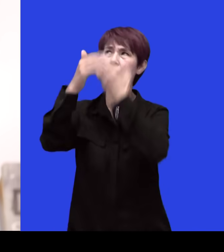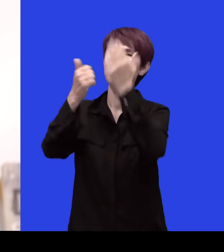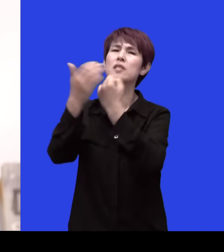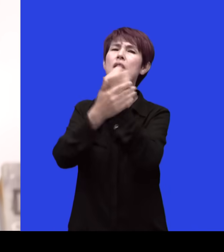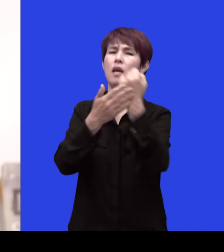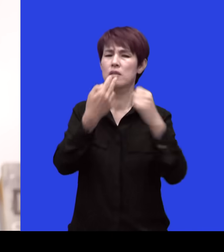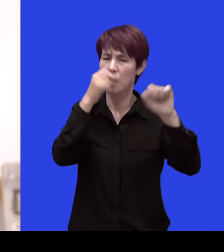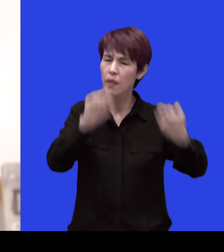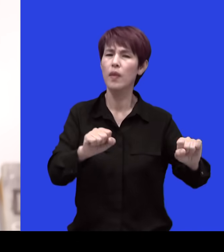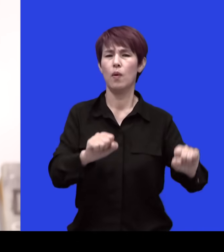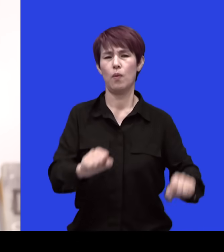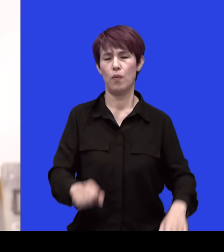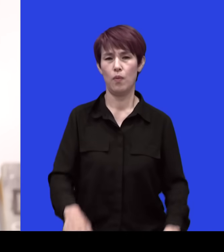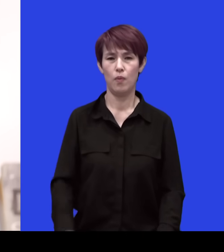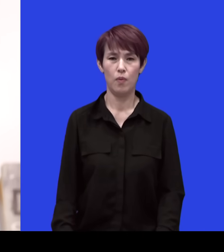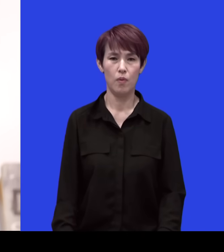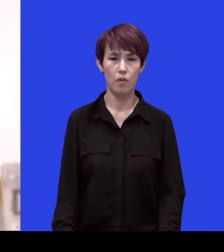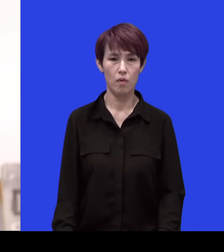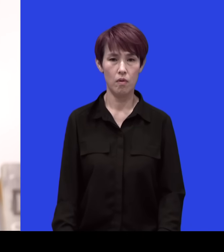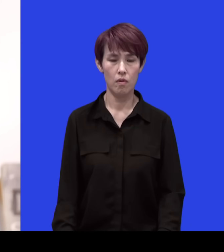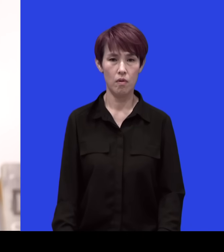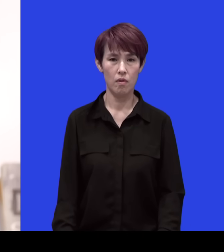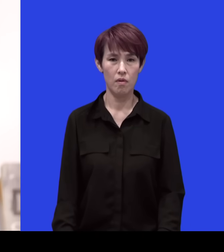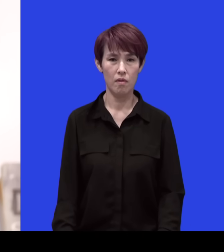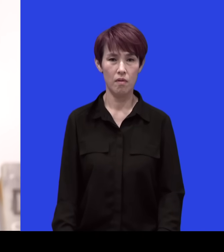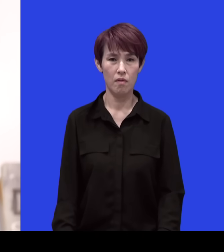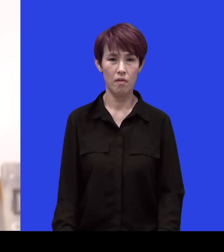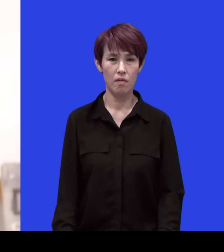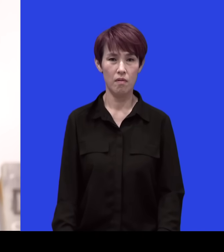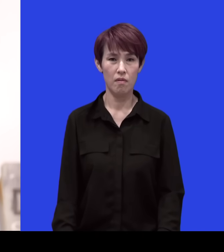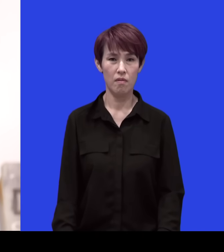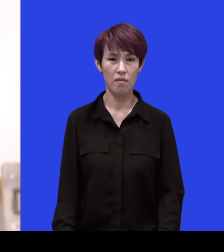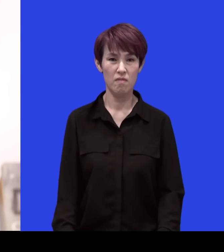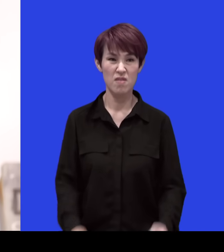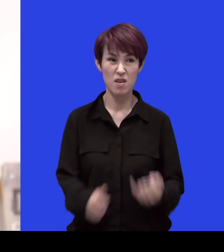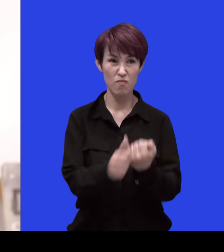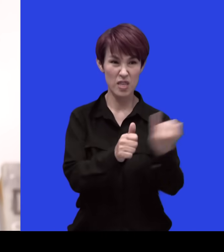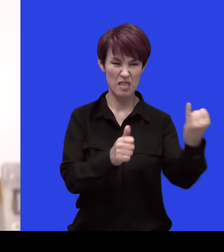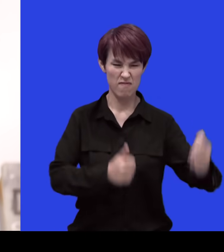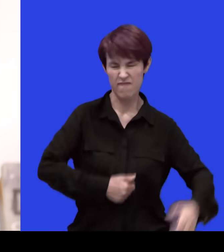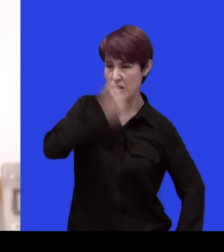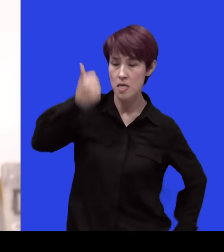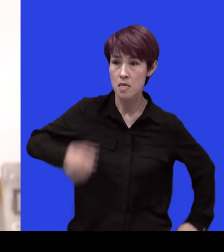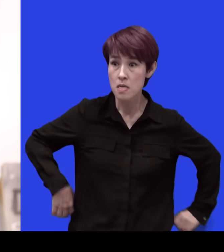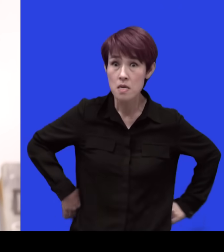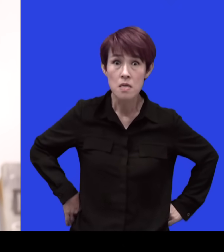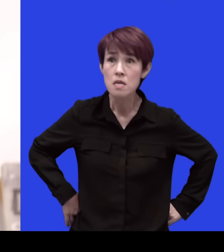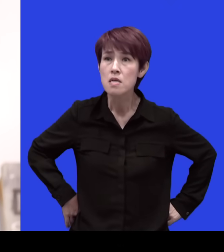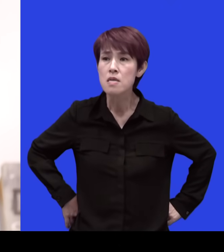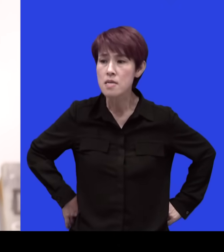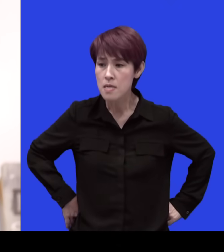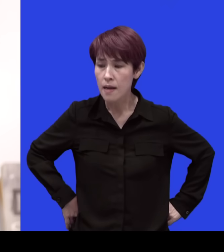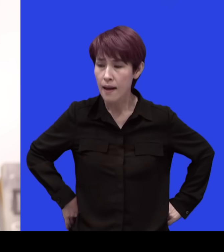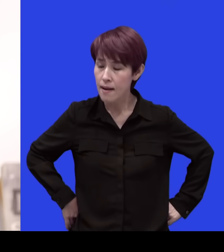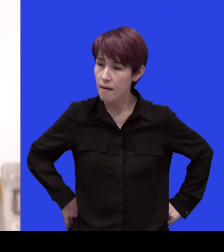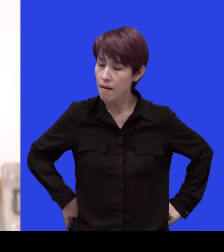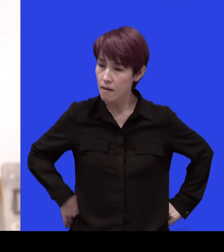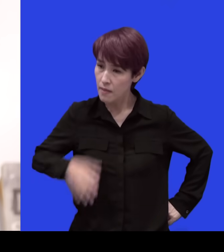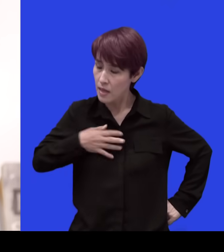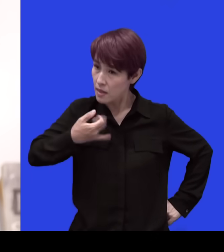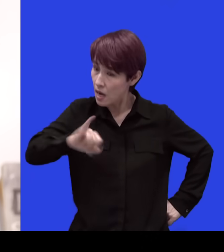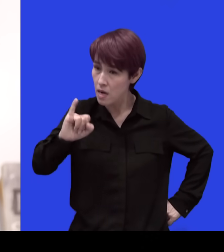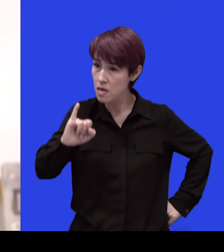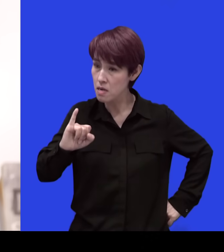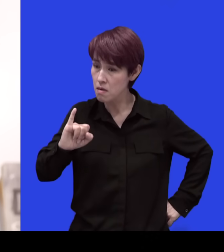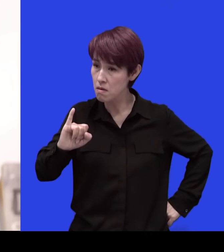살았다고. 예. 그랬더니 그 사람한테 다짜고짜로 아니 그럼 우리